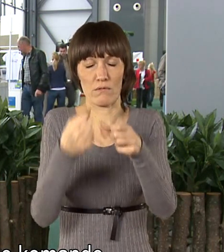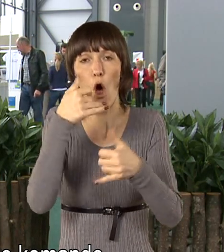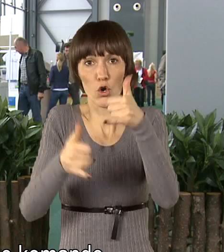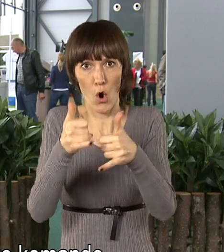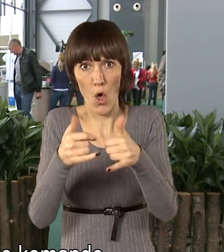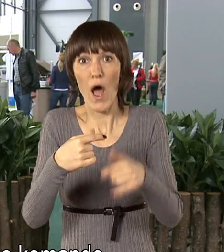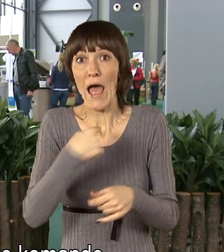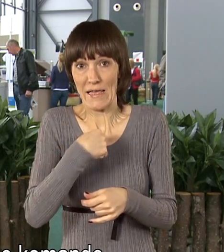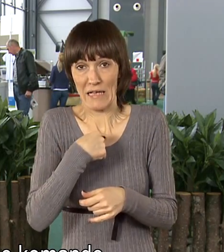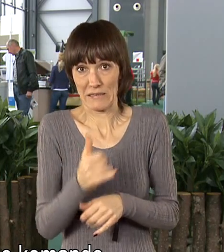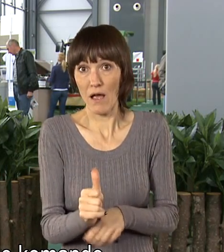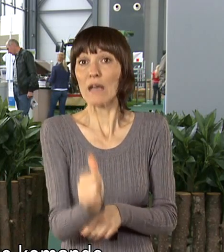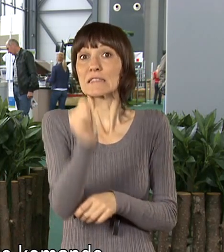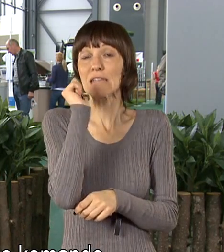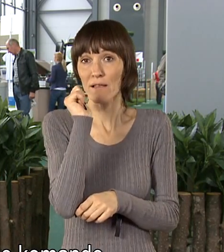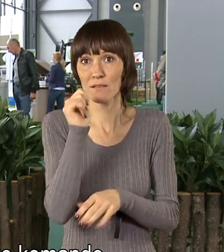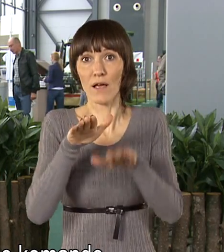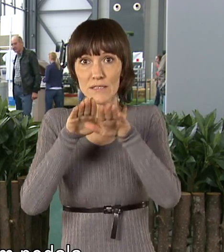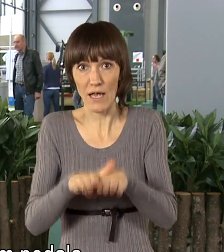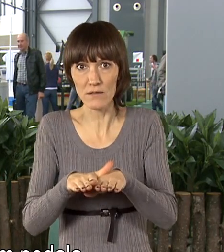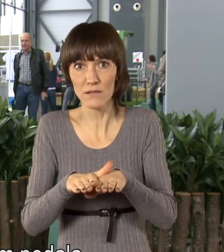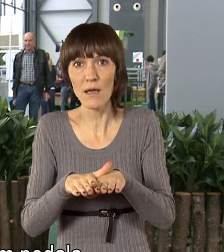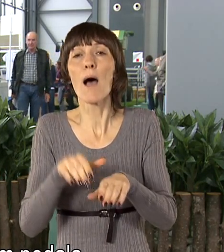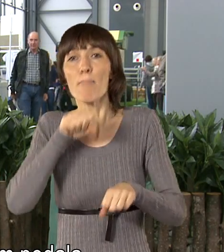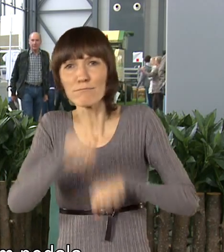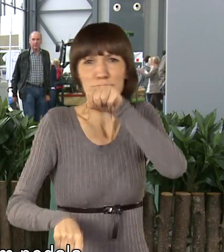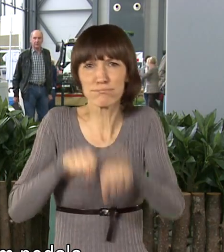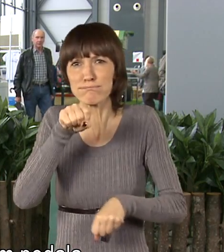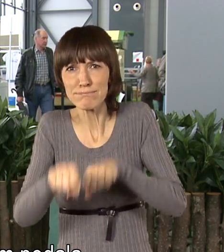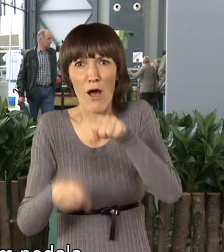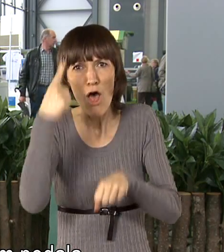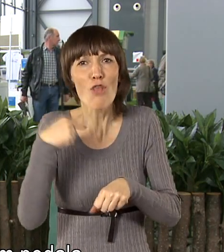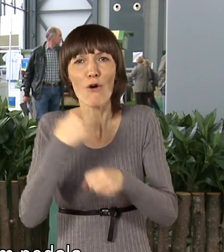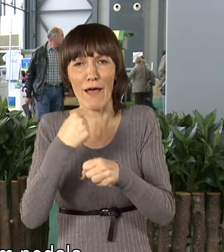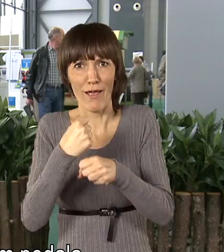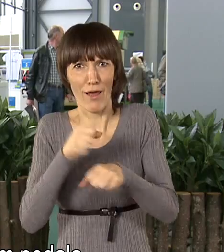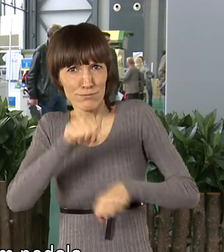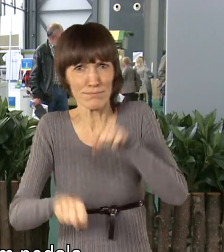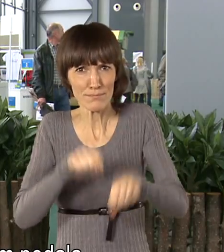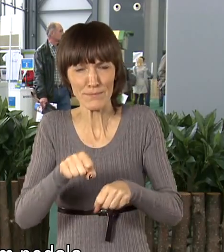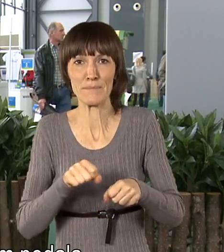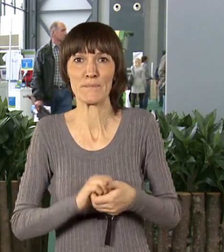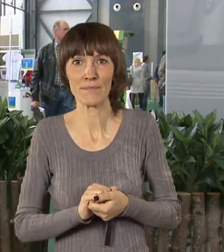komande. Jaz, ki sedim zadaj, pa seveda samo poganjam pedalke, kolikor jih lahko, ne.